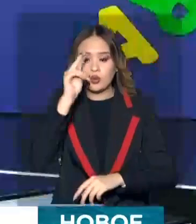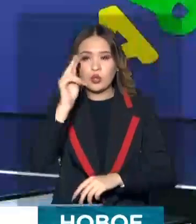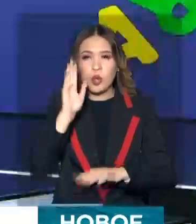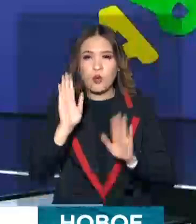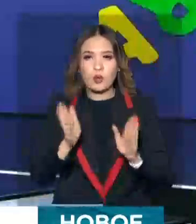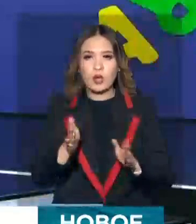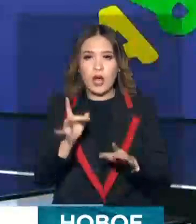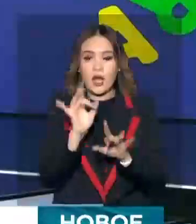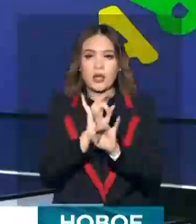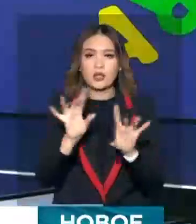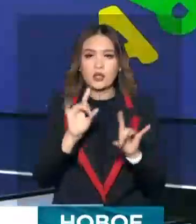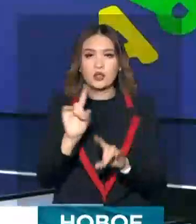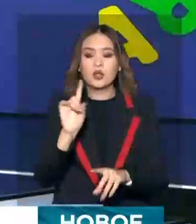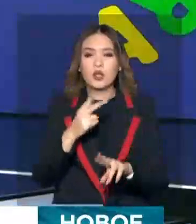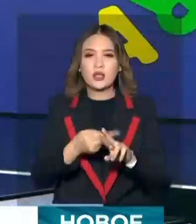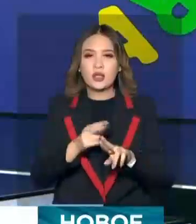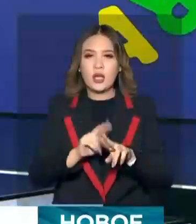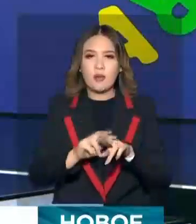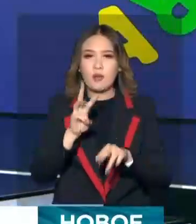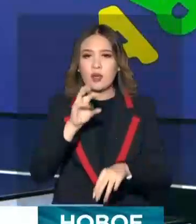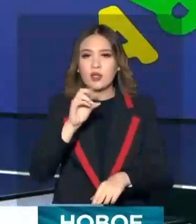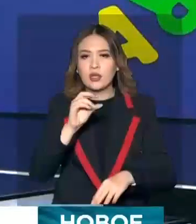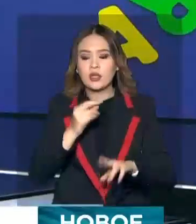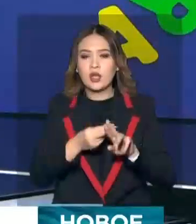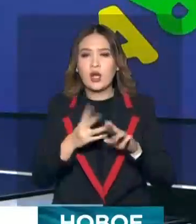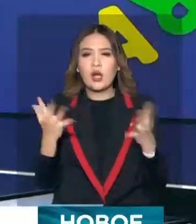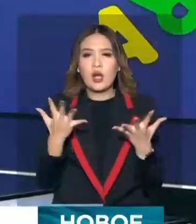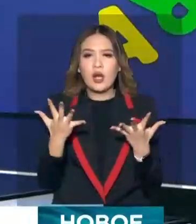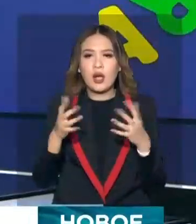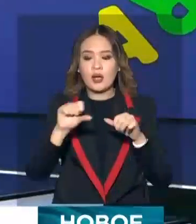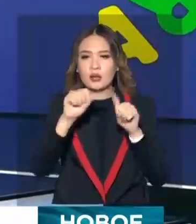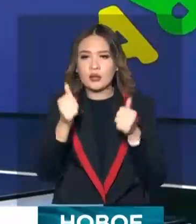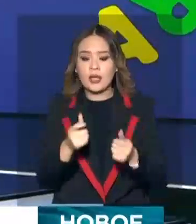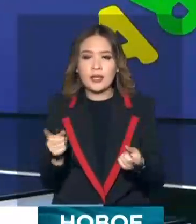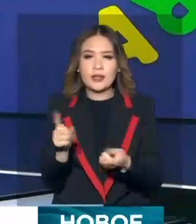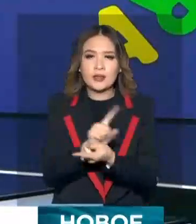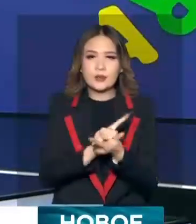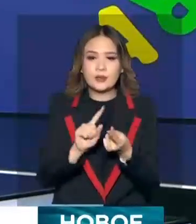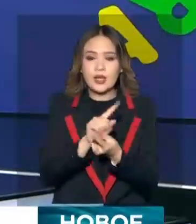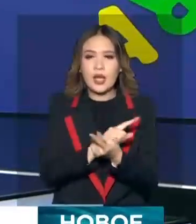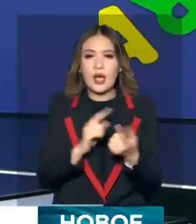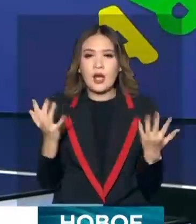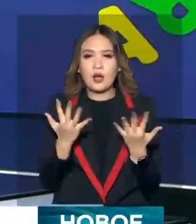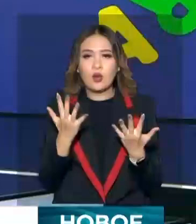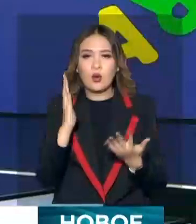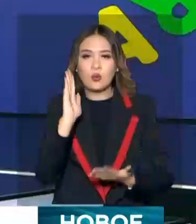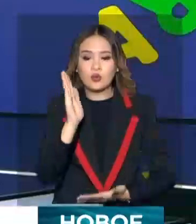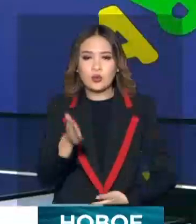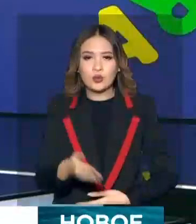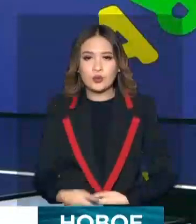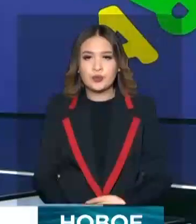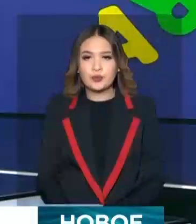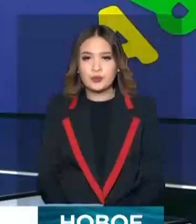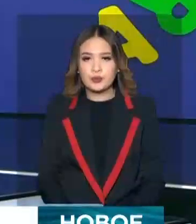обучения. И расскажите, что эта модель будет предполагать? Какие изменения коснутся дошкольного